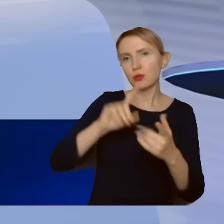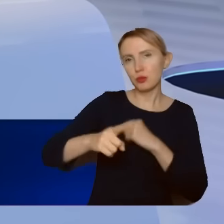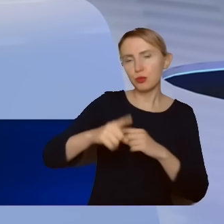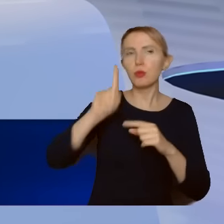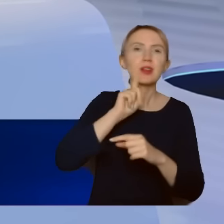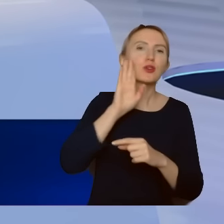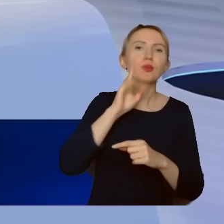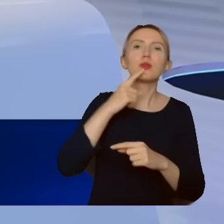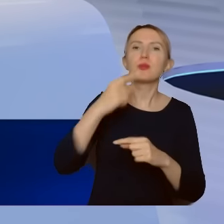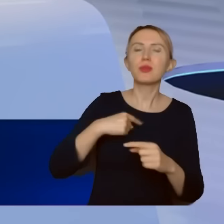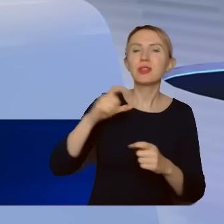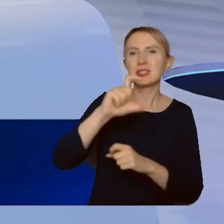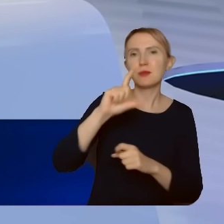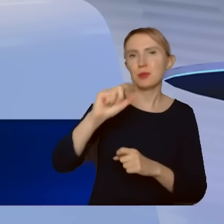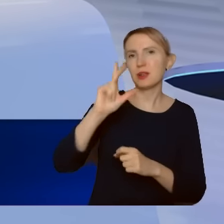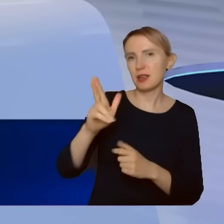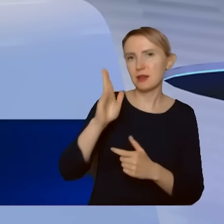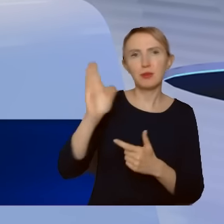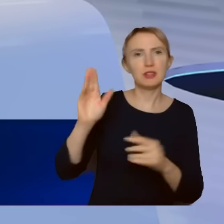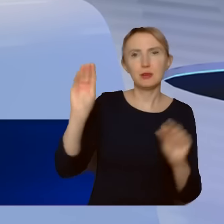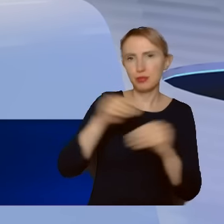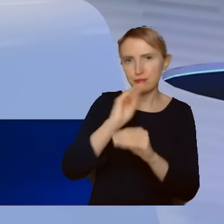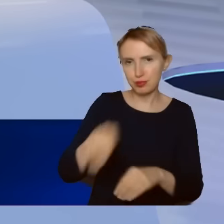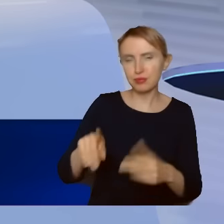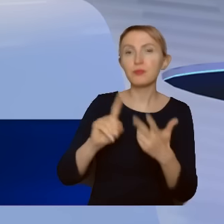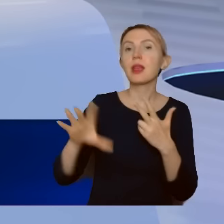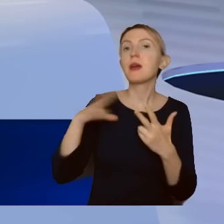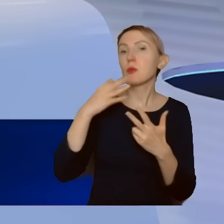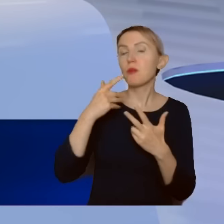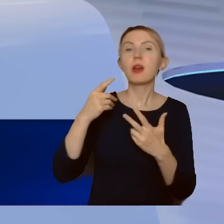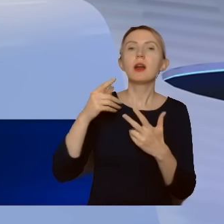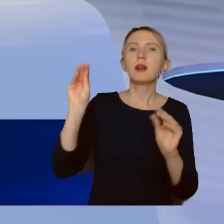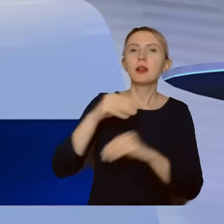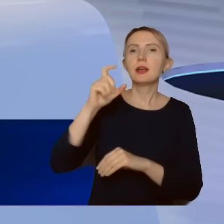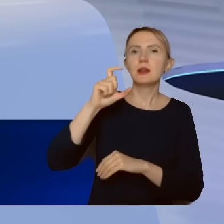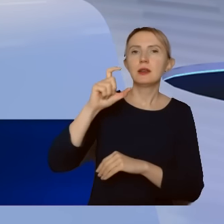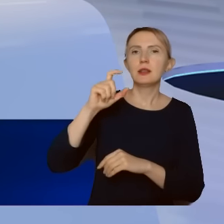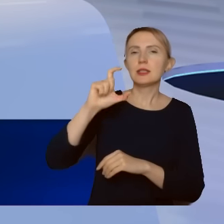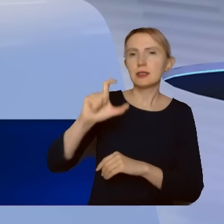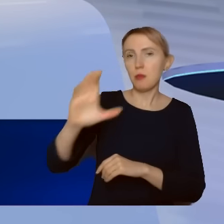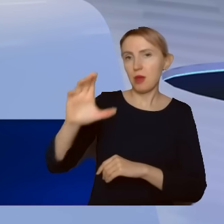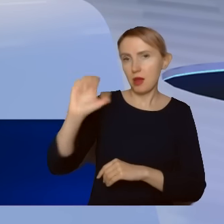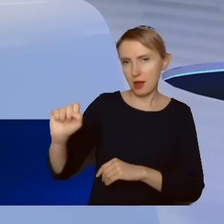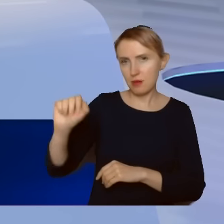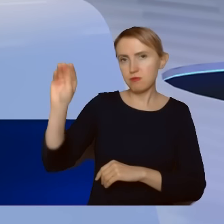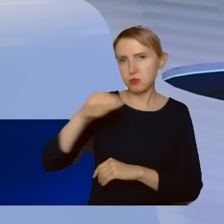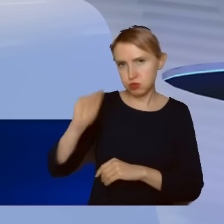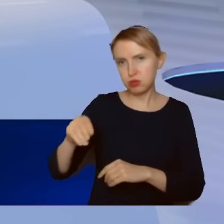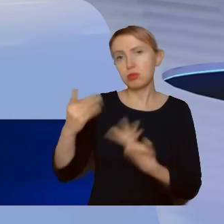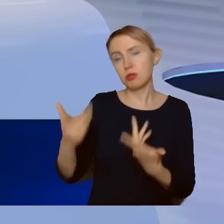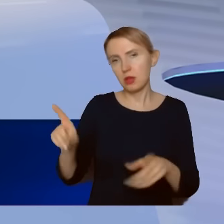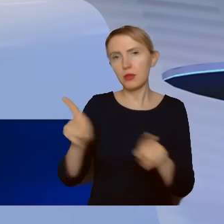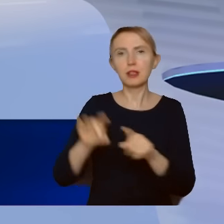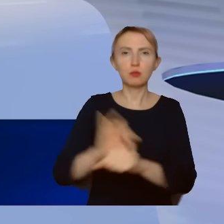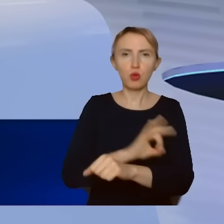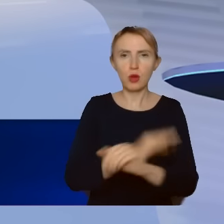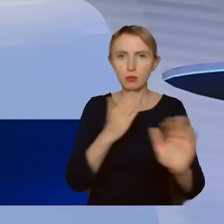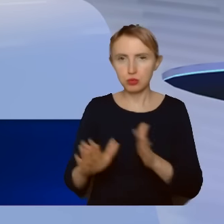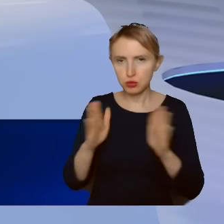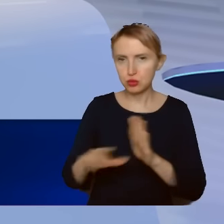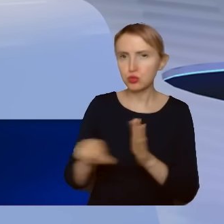że Centralny Port Komunikacyjny będzie do likwidacji. Zapowiadali likwidację Centralnego Biura Antykorupcyjnego i ma być też taki projekt przygotowany chyba do